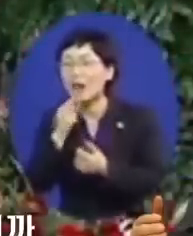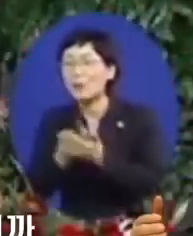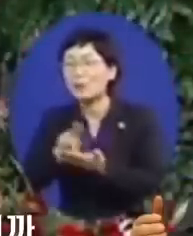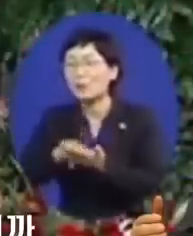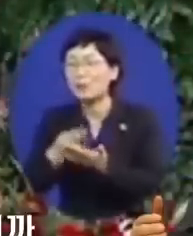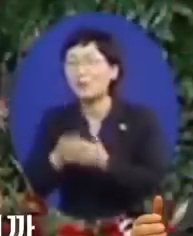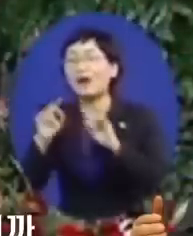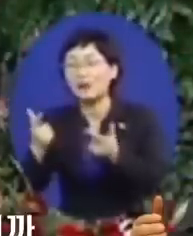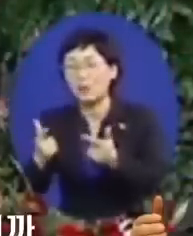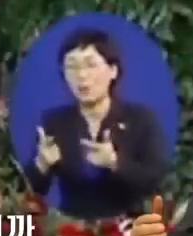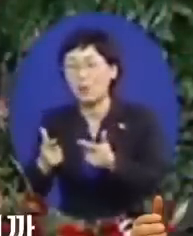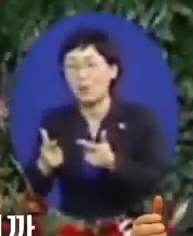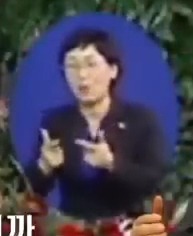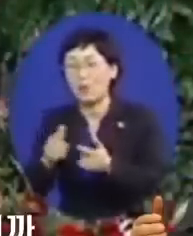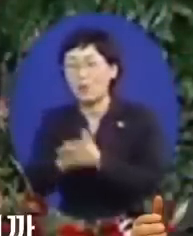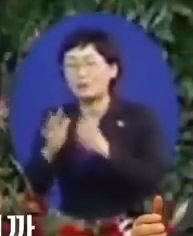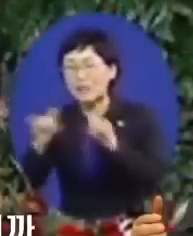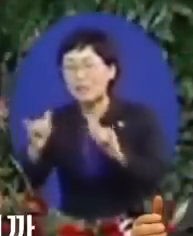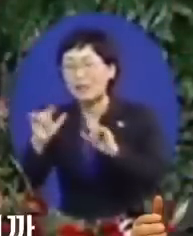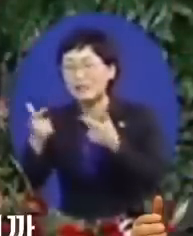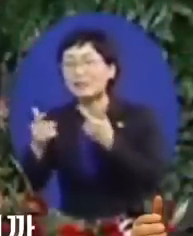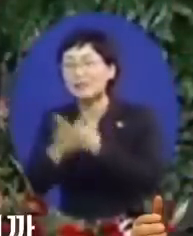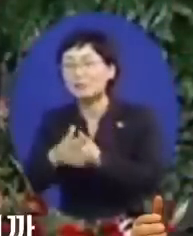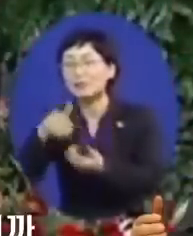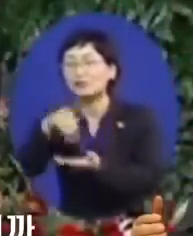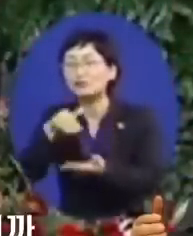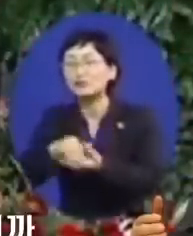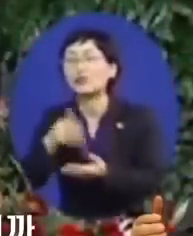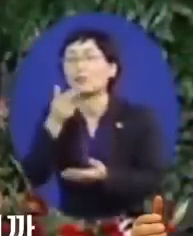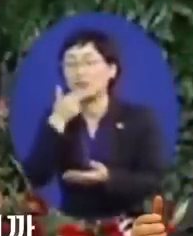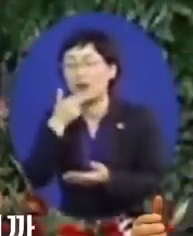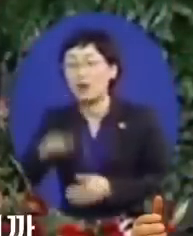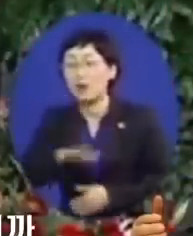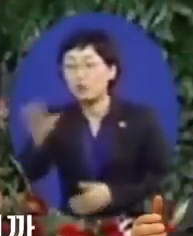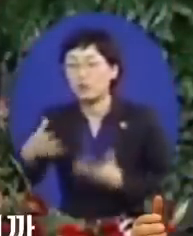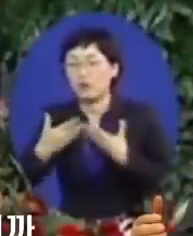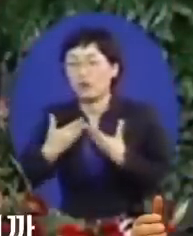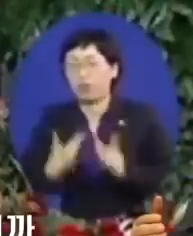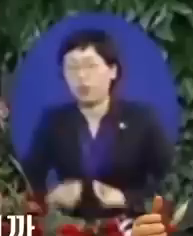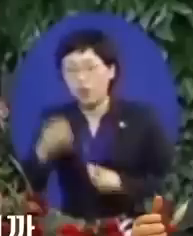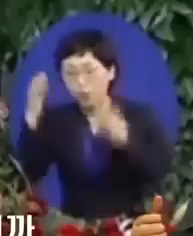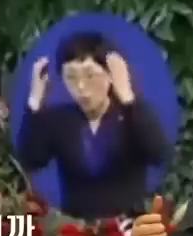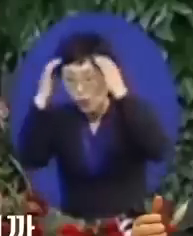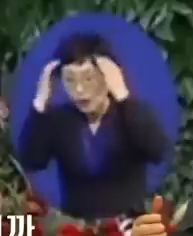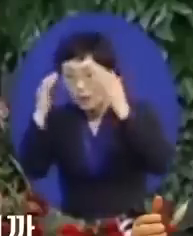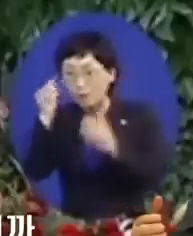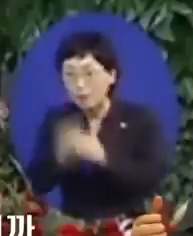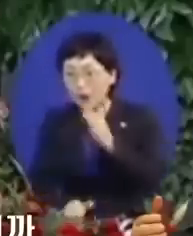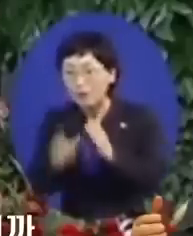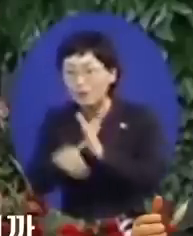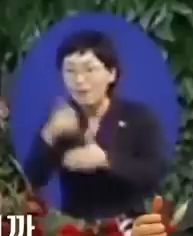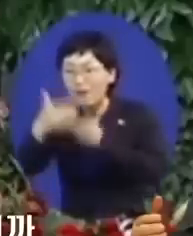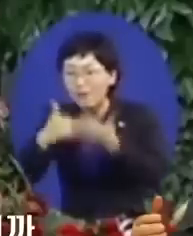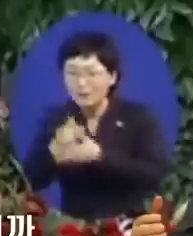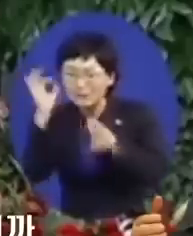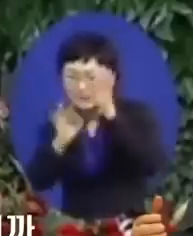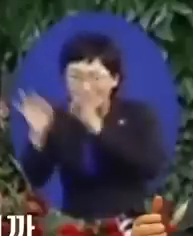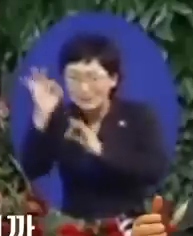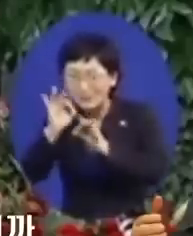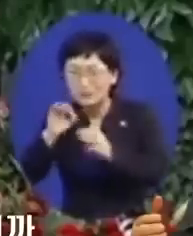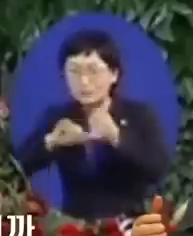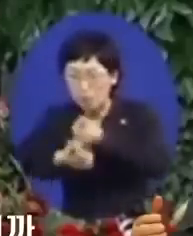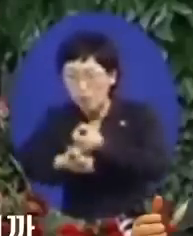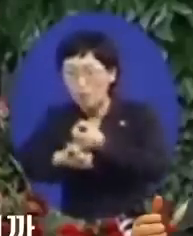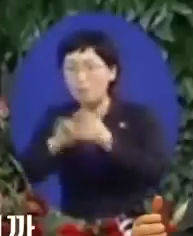인자가 아니신지라 후회가 없으시다. 우리가 절망적 고난에 처하게 될 때 하나님을 찾고 찾으면 반드시 만나게